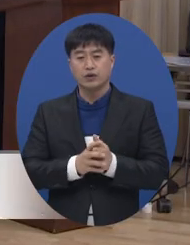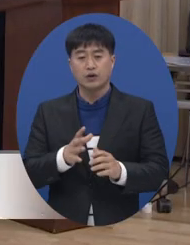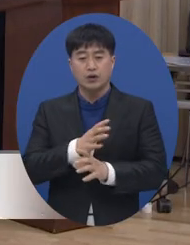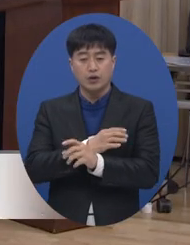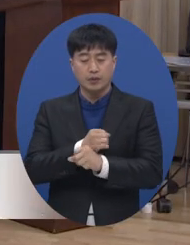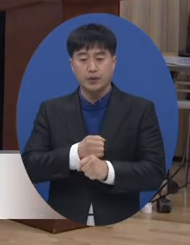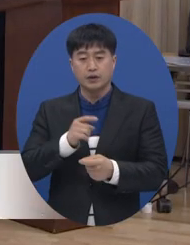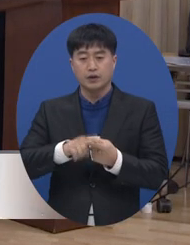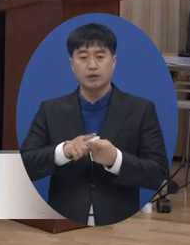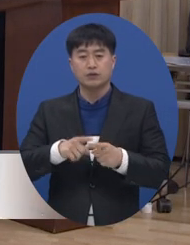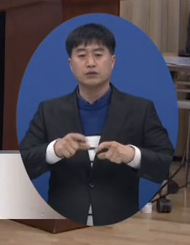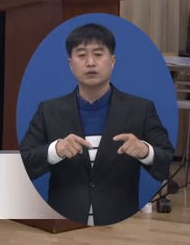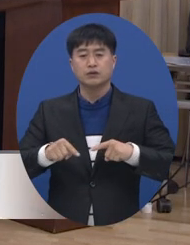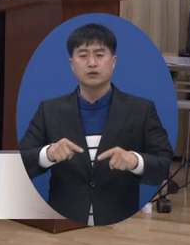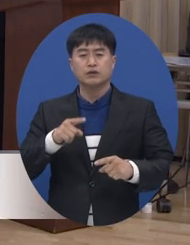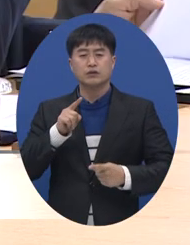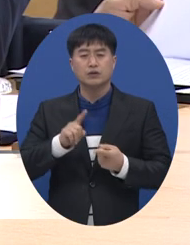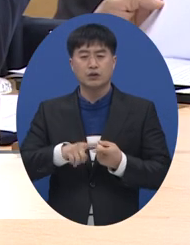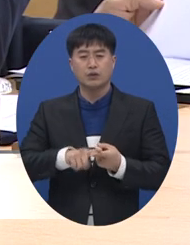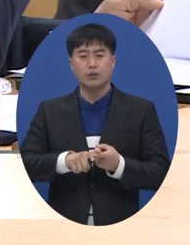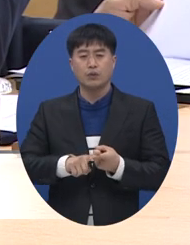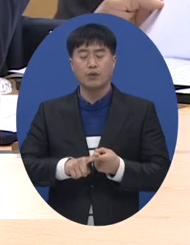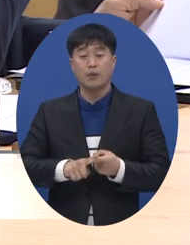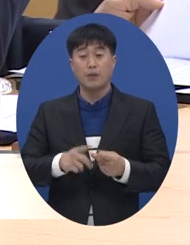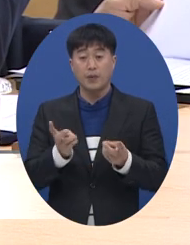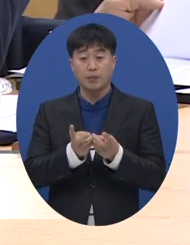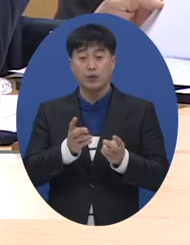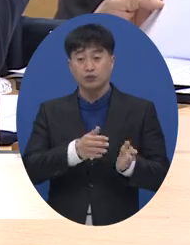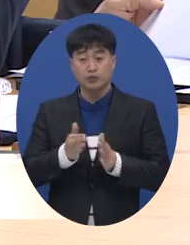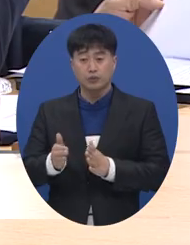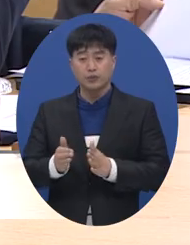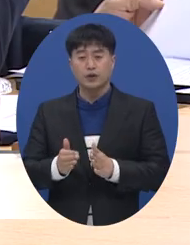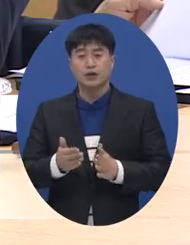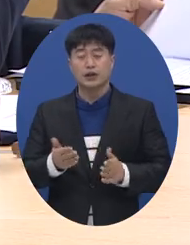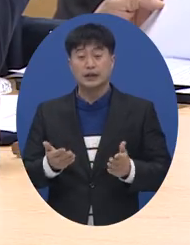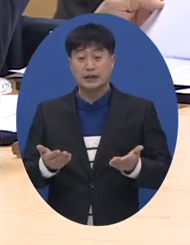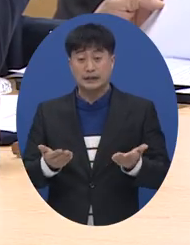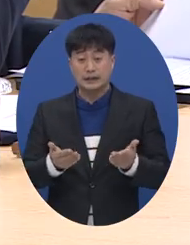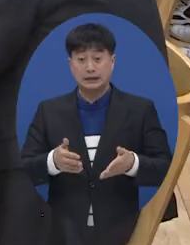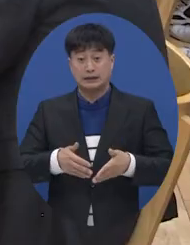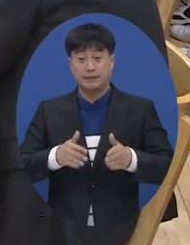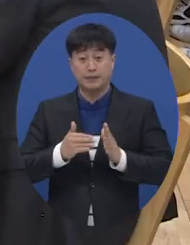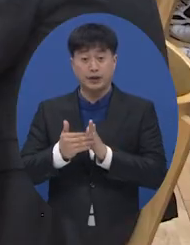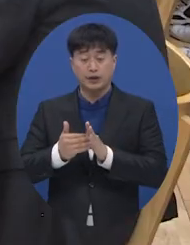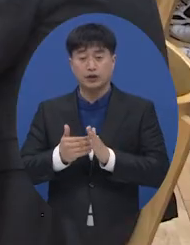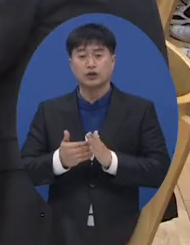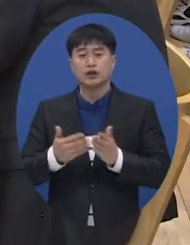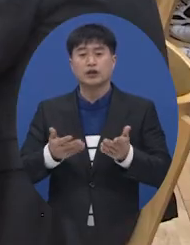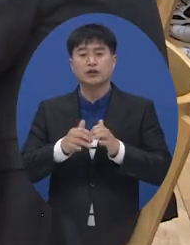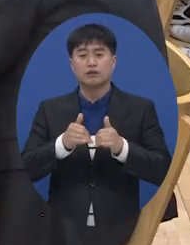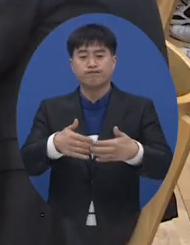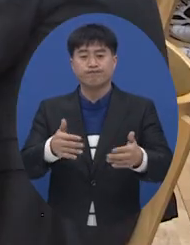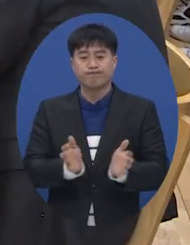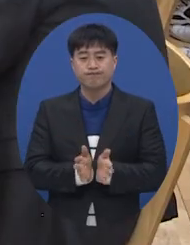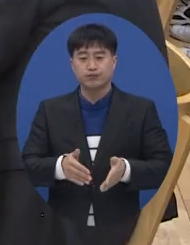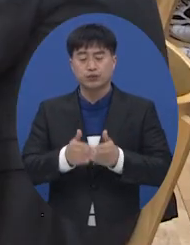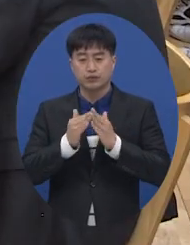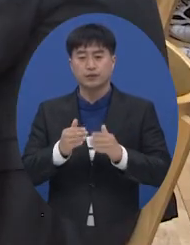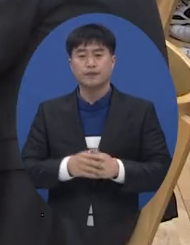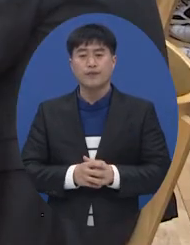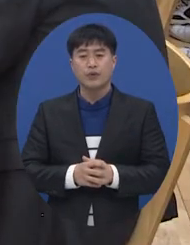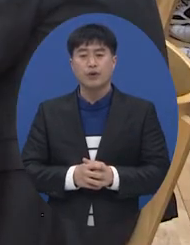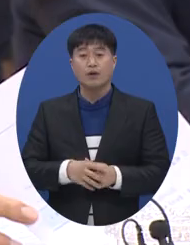이들 지자체는 지역 여건에 맞는 개선안을 마련하고 실무 협의회를 구성하는 등 힘을 모읍니다. 또 용도 지역 지정 목적에